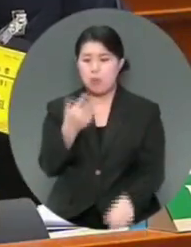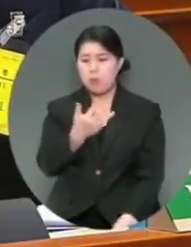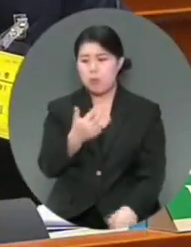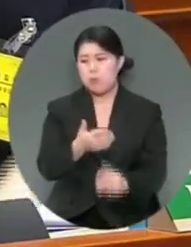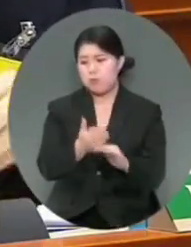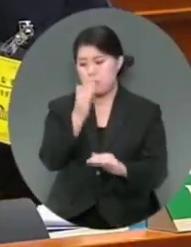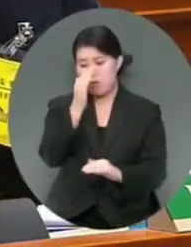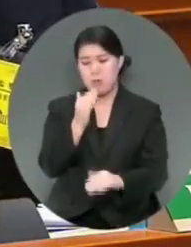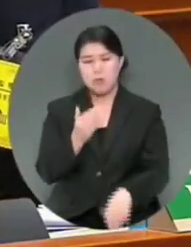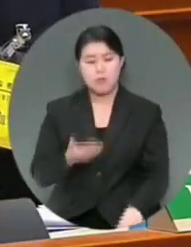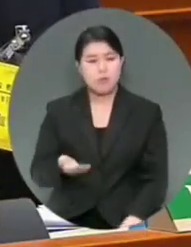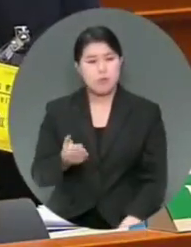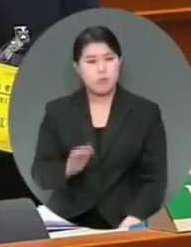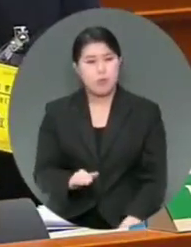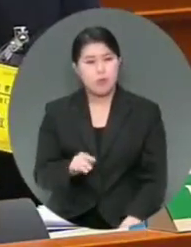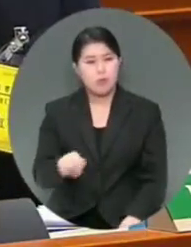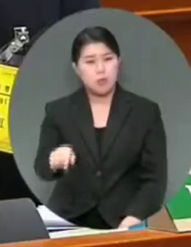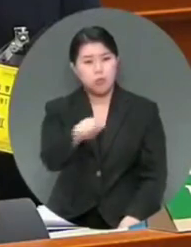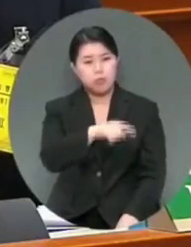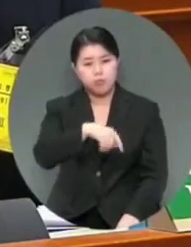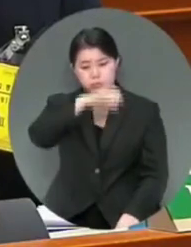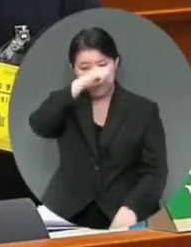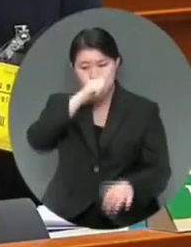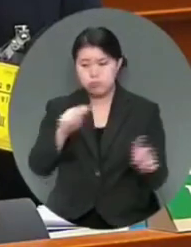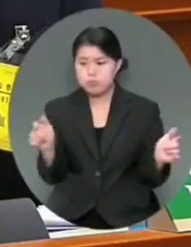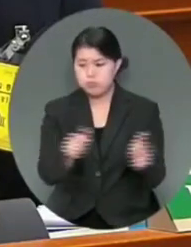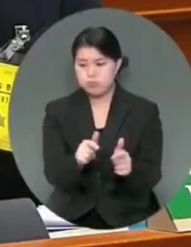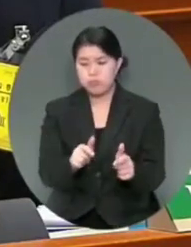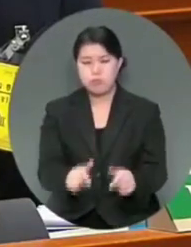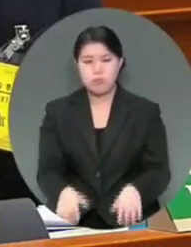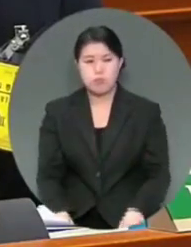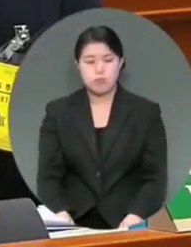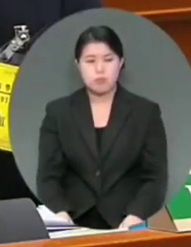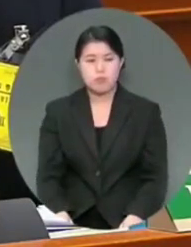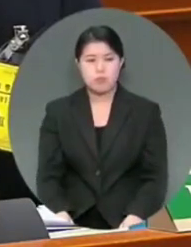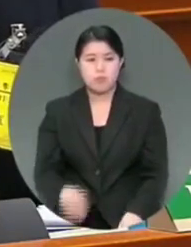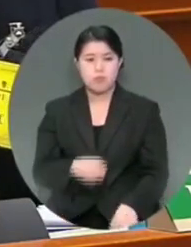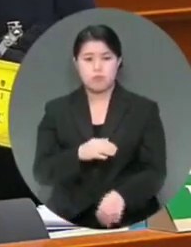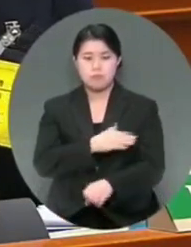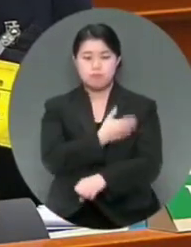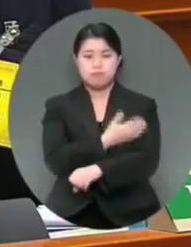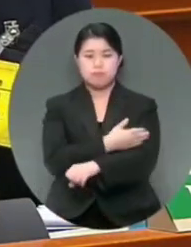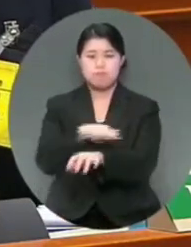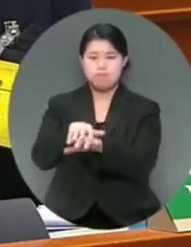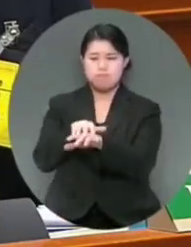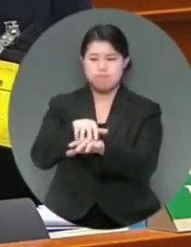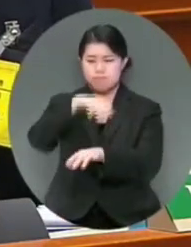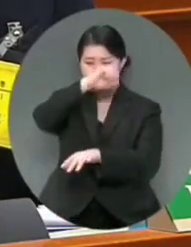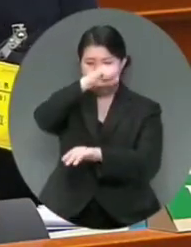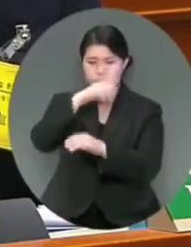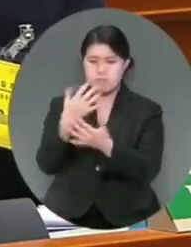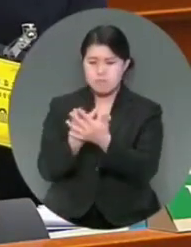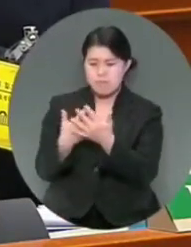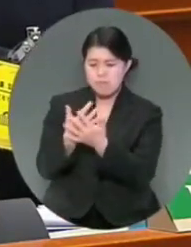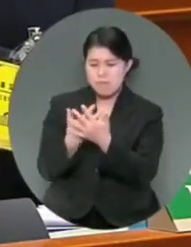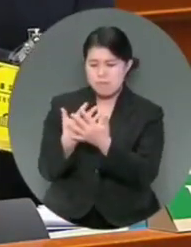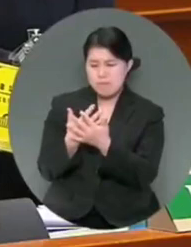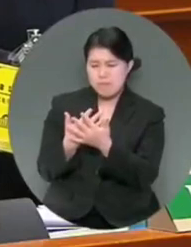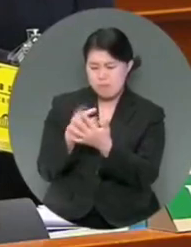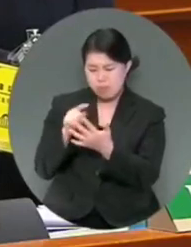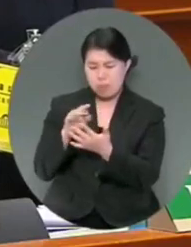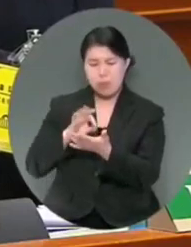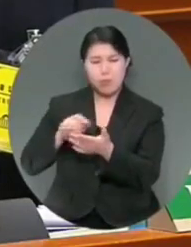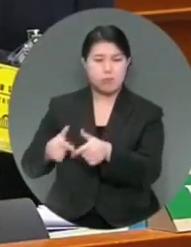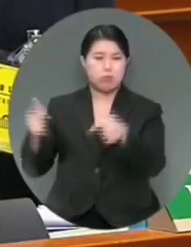넘거든요. 이러한 부분에 예산을 대폭 삭감하고 이 권력기관의 불투명한 예산은 오히려 증액했다.